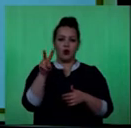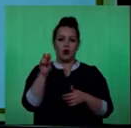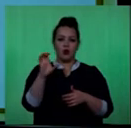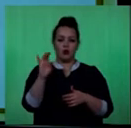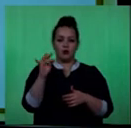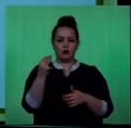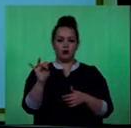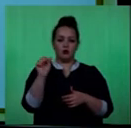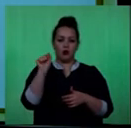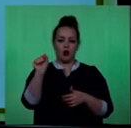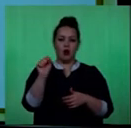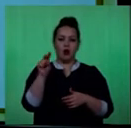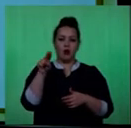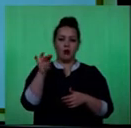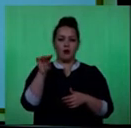пенал